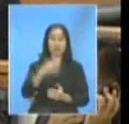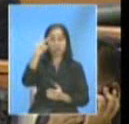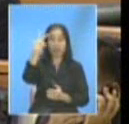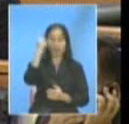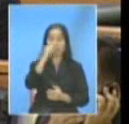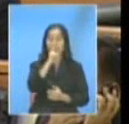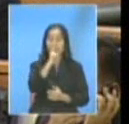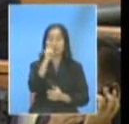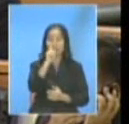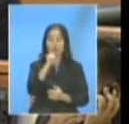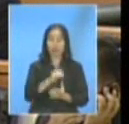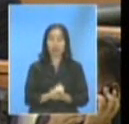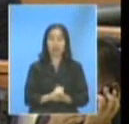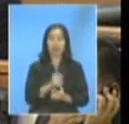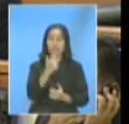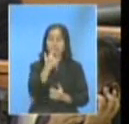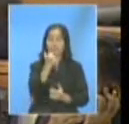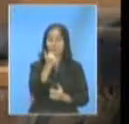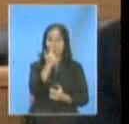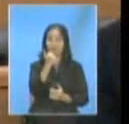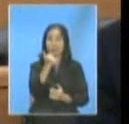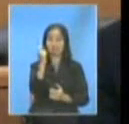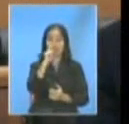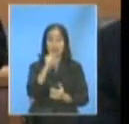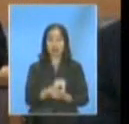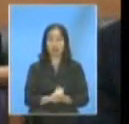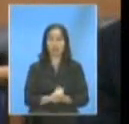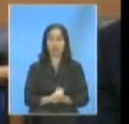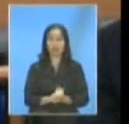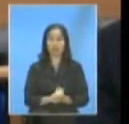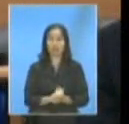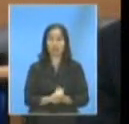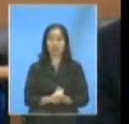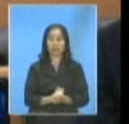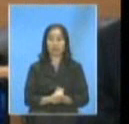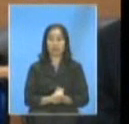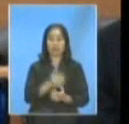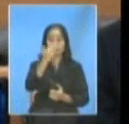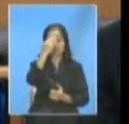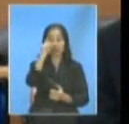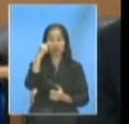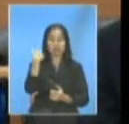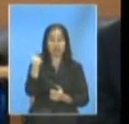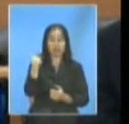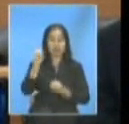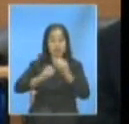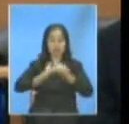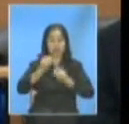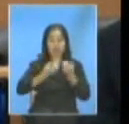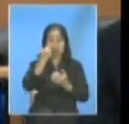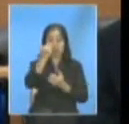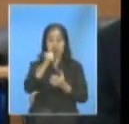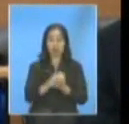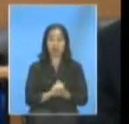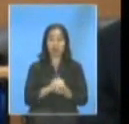เวลาท่านได้เคยพูดดีฮะท่านประธานเวลานายกพูดดีดูดีเพราะหน้าตาแกดี